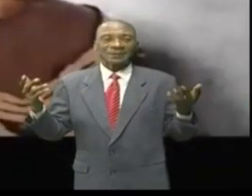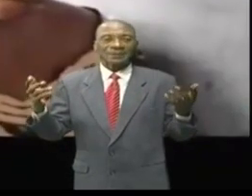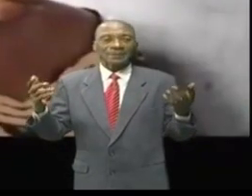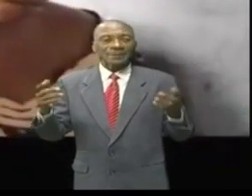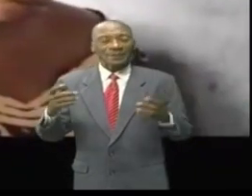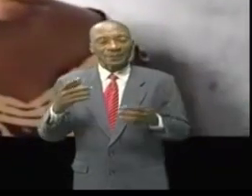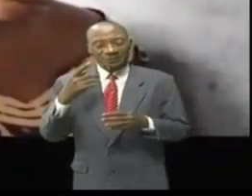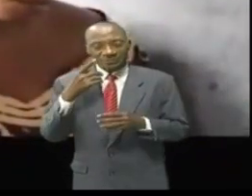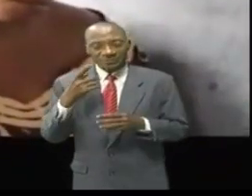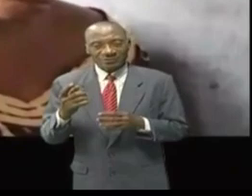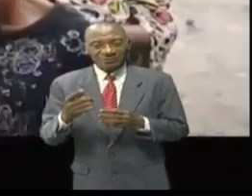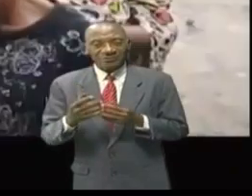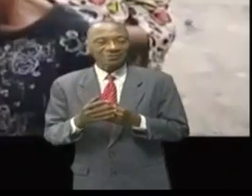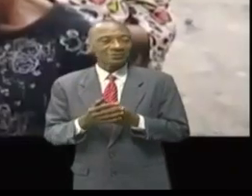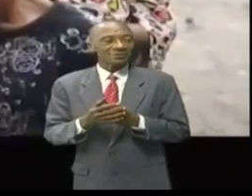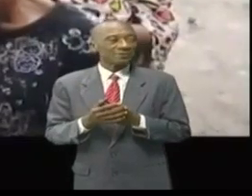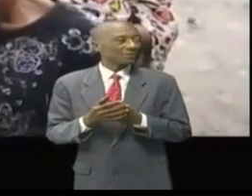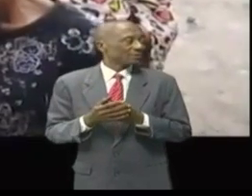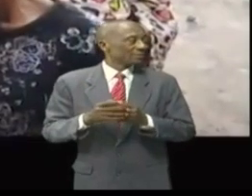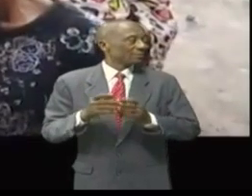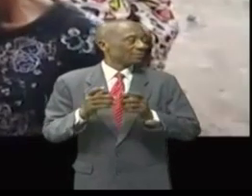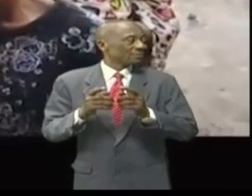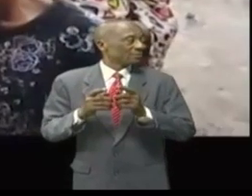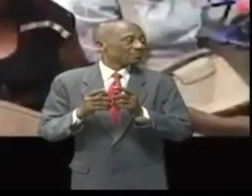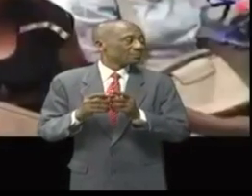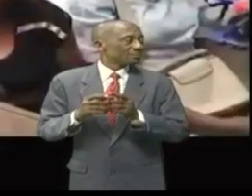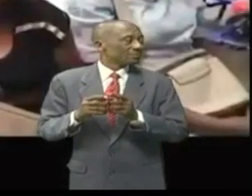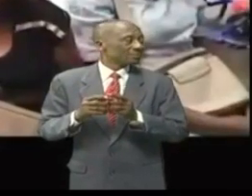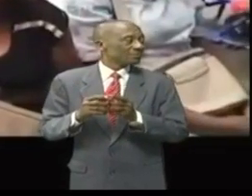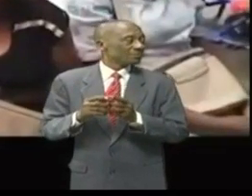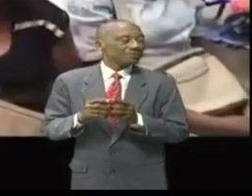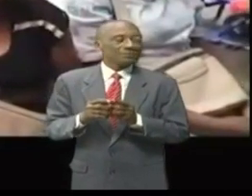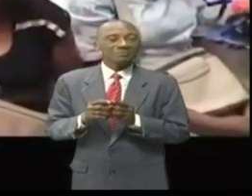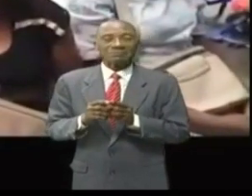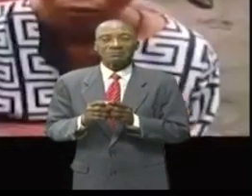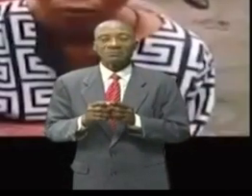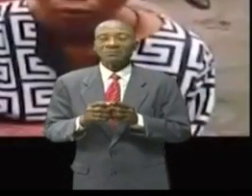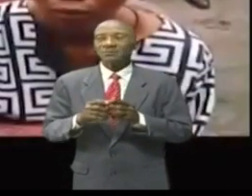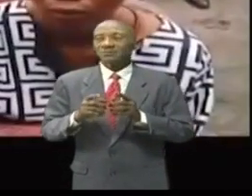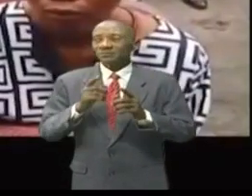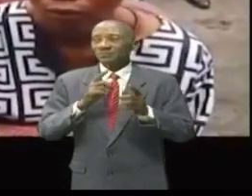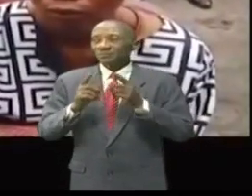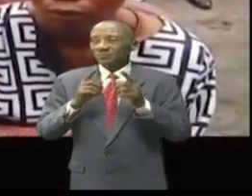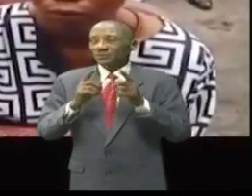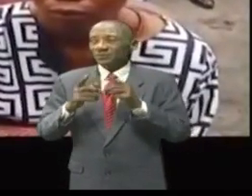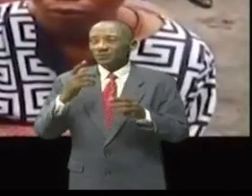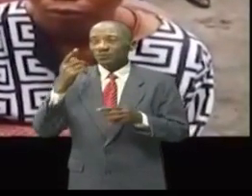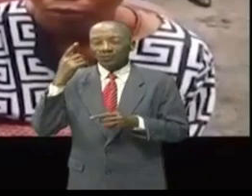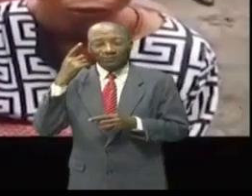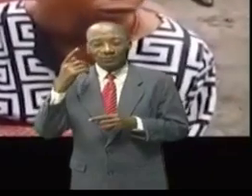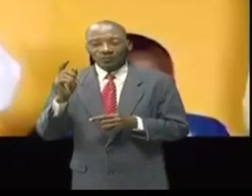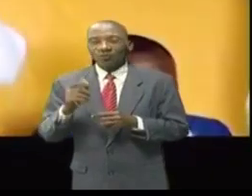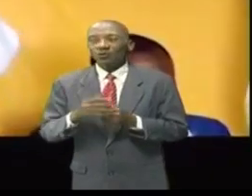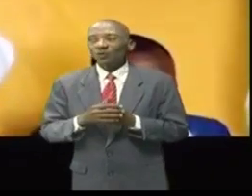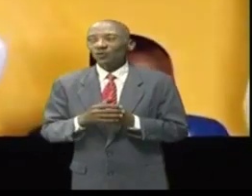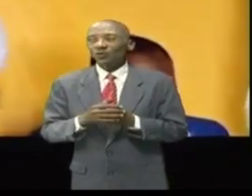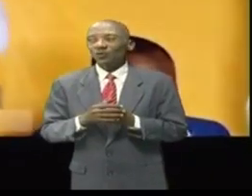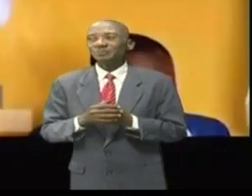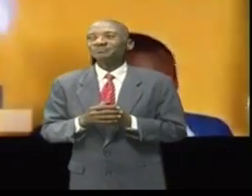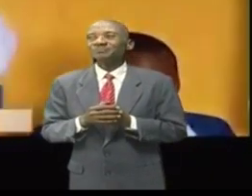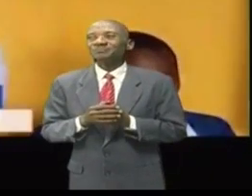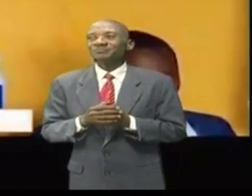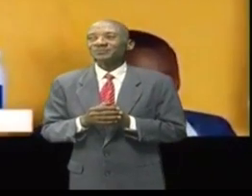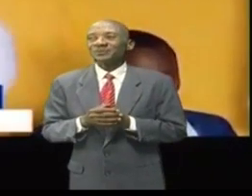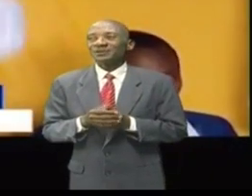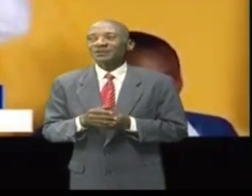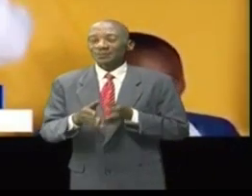et les FRDC afin de vaincre les terroristes du M23, a-t-il lancé. L'UVT à Lobby est